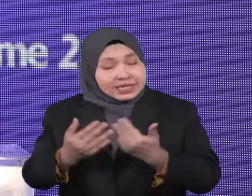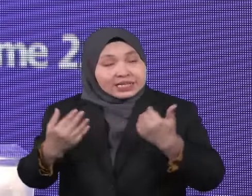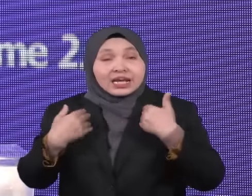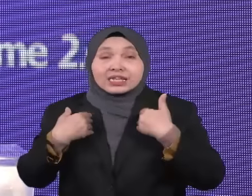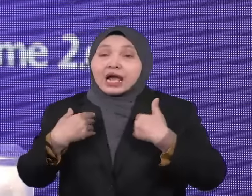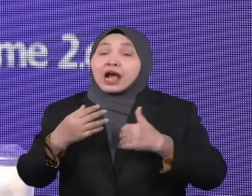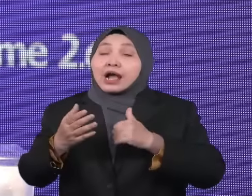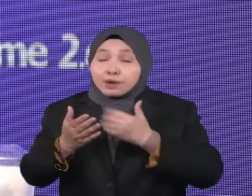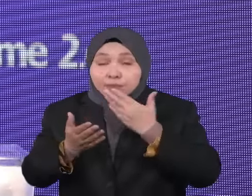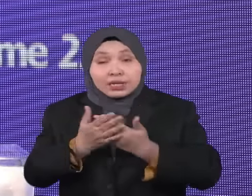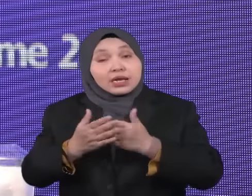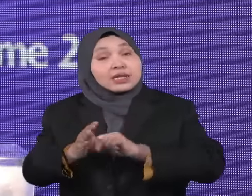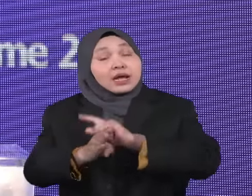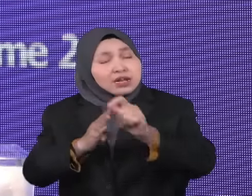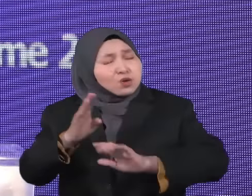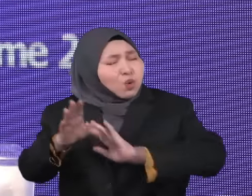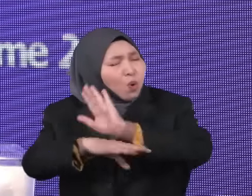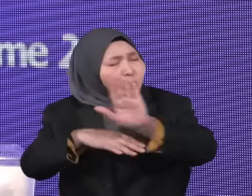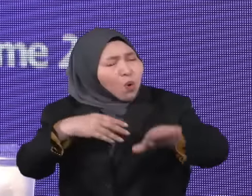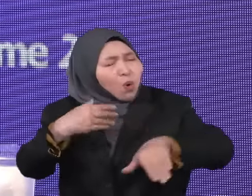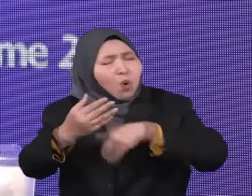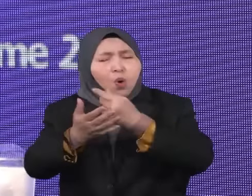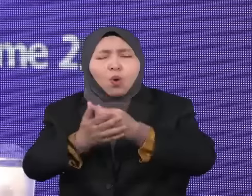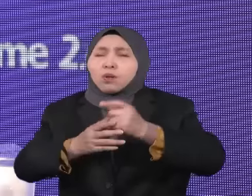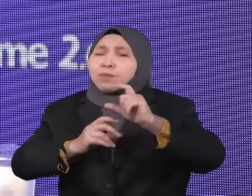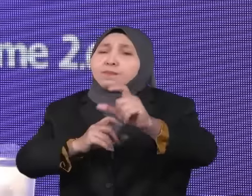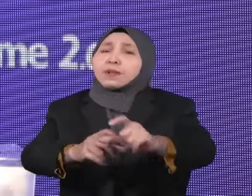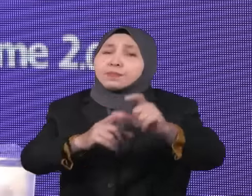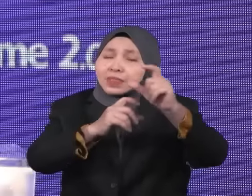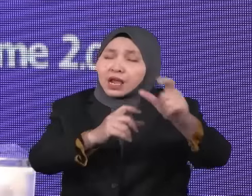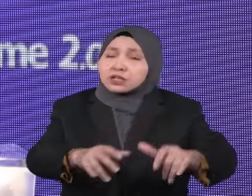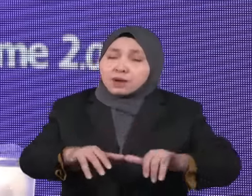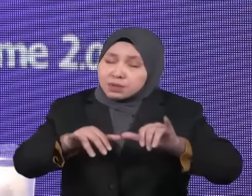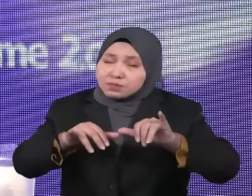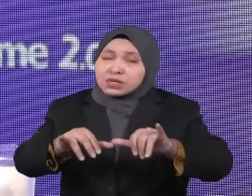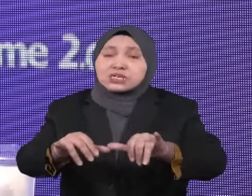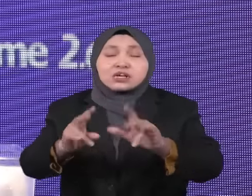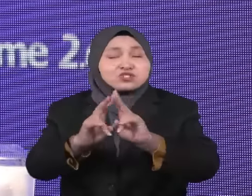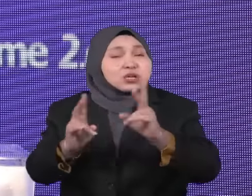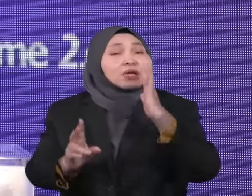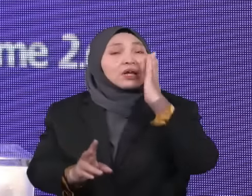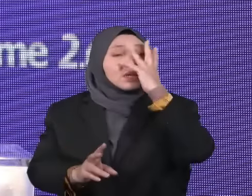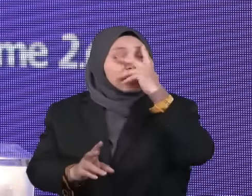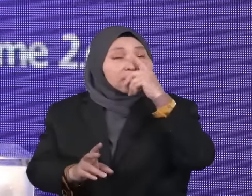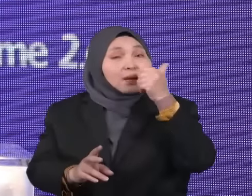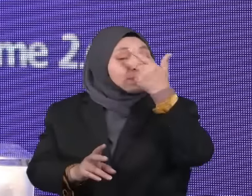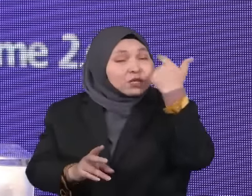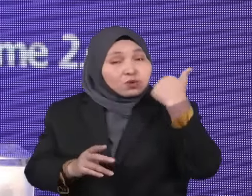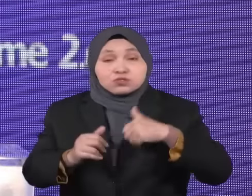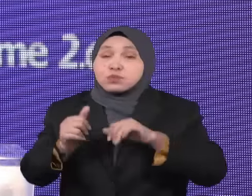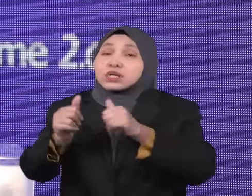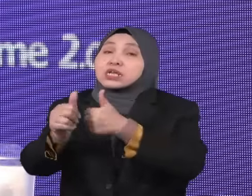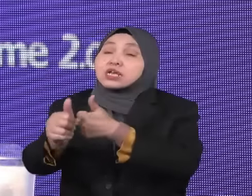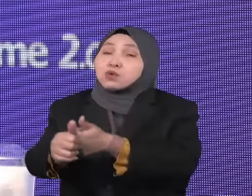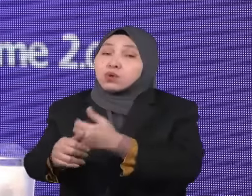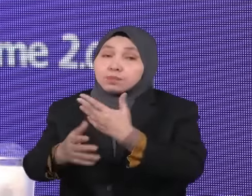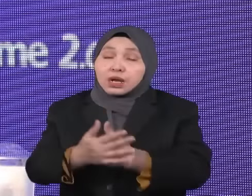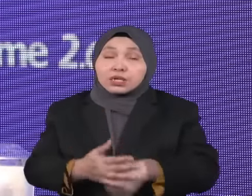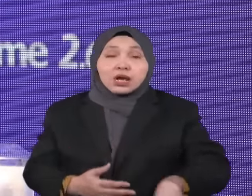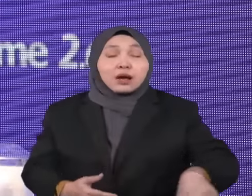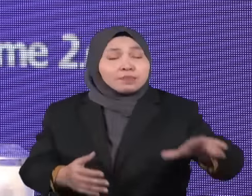sana itu adalah segala ganjaran-ganjaran yang berkekalan, yang amat indah kerana mengikut kepada